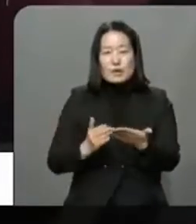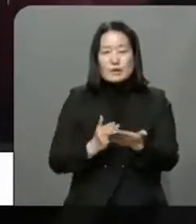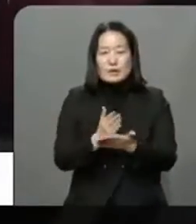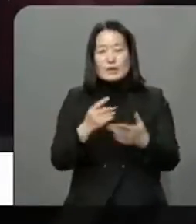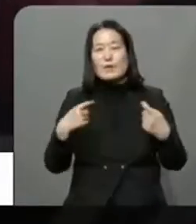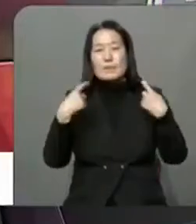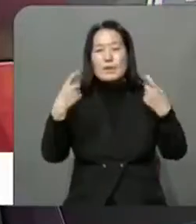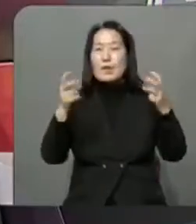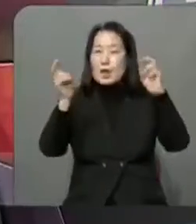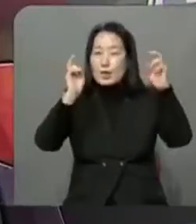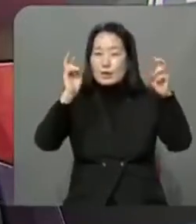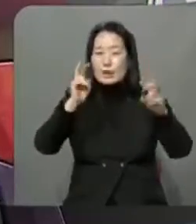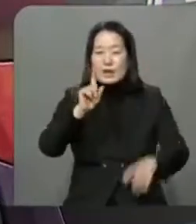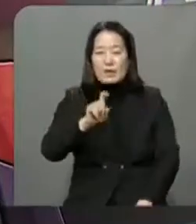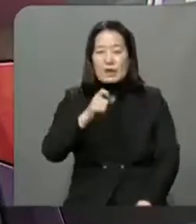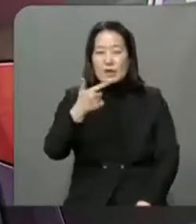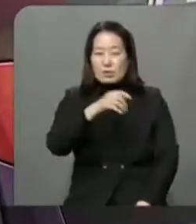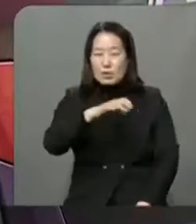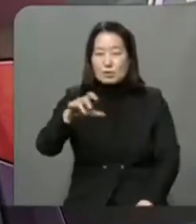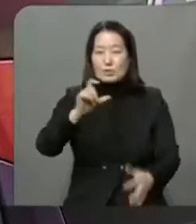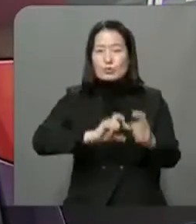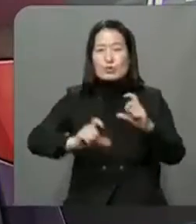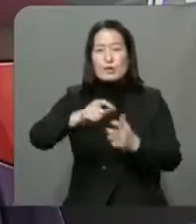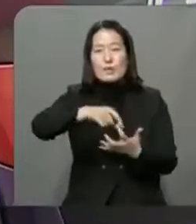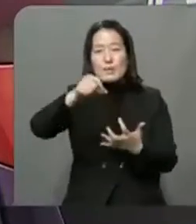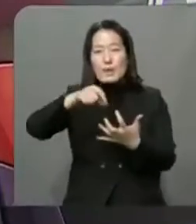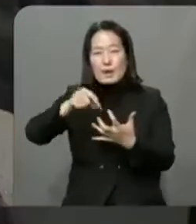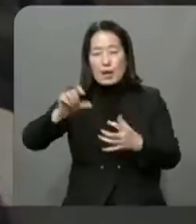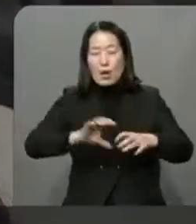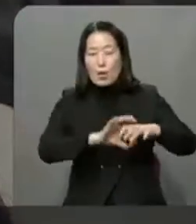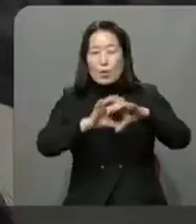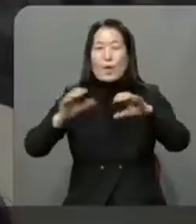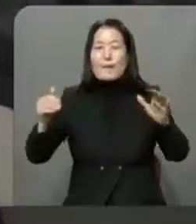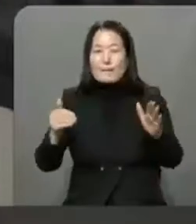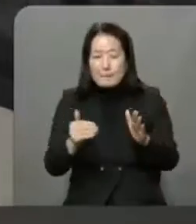여행사 16곳을 추가로 선정해 코로나19